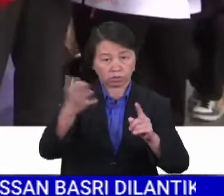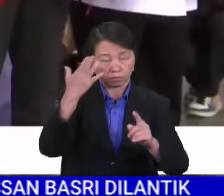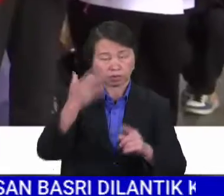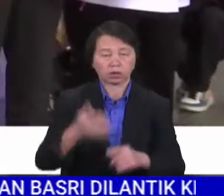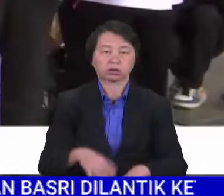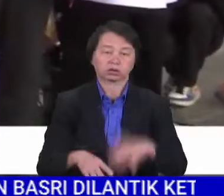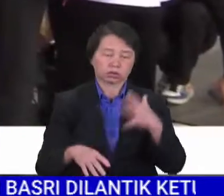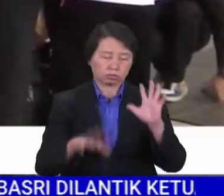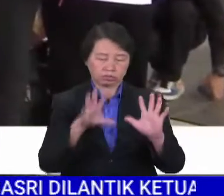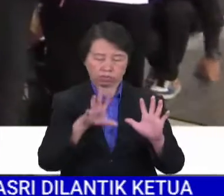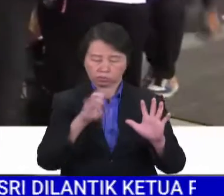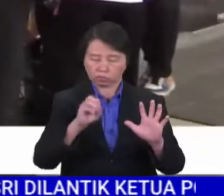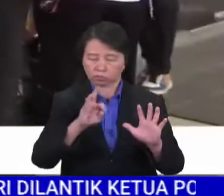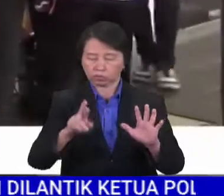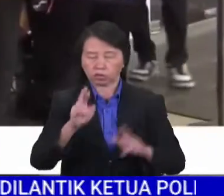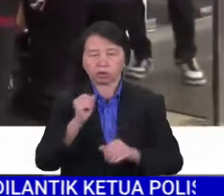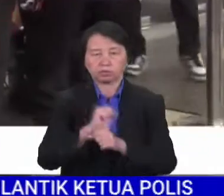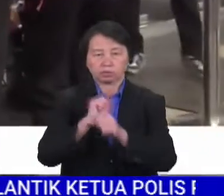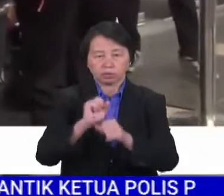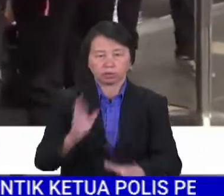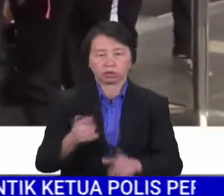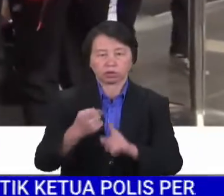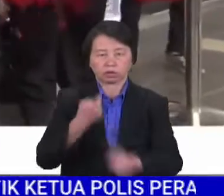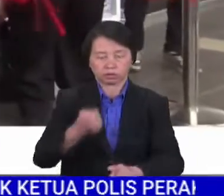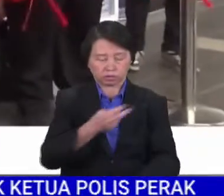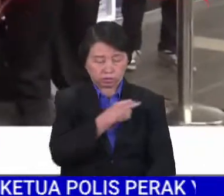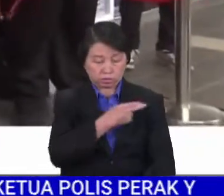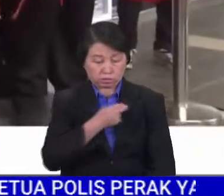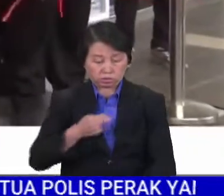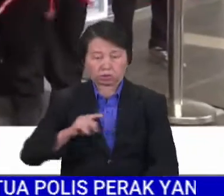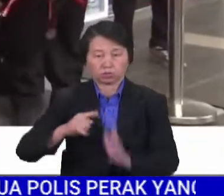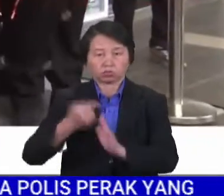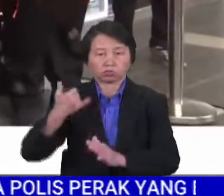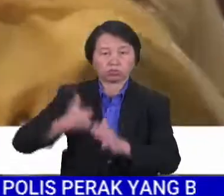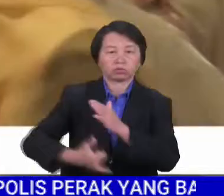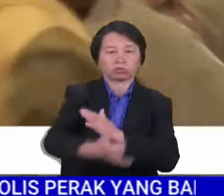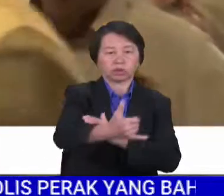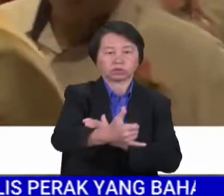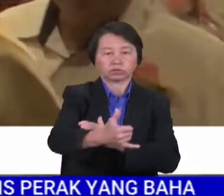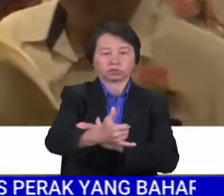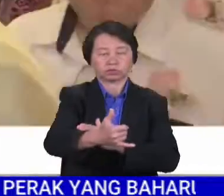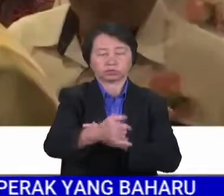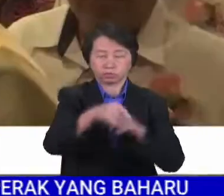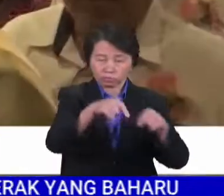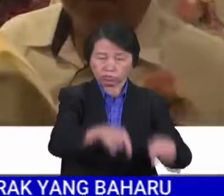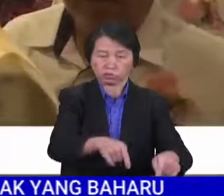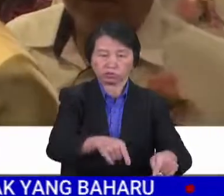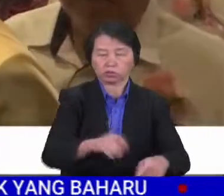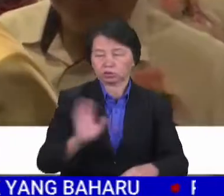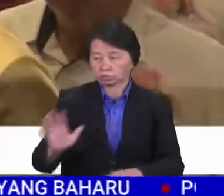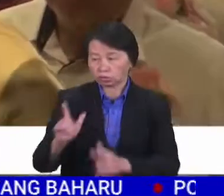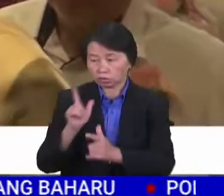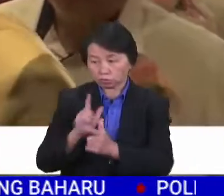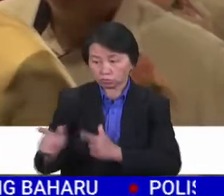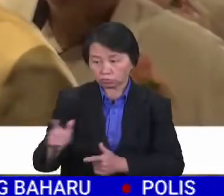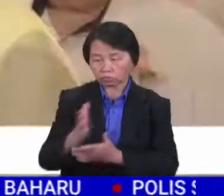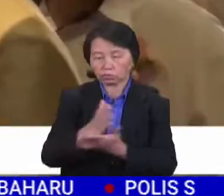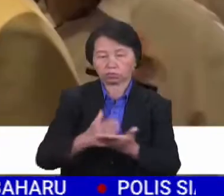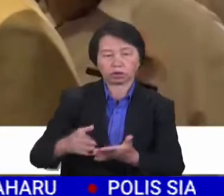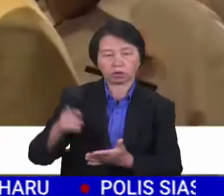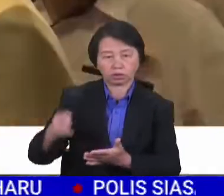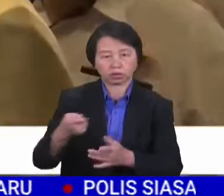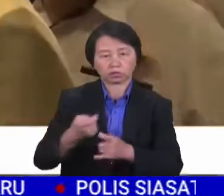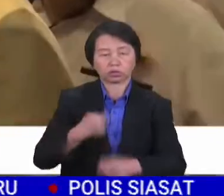seramai 50.000 pekerja asing terutamanya dari Indonesia Mula masuk ke negara ini mereka yang diluluskan merupakan sebahagian